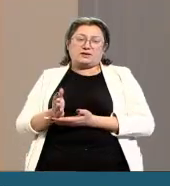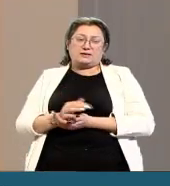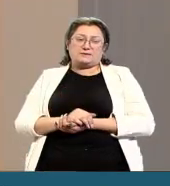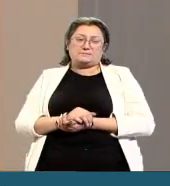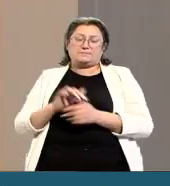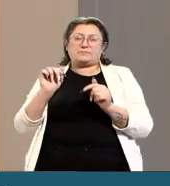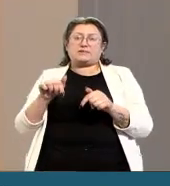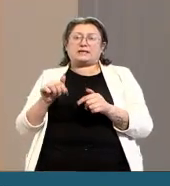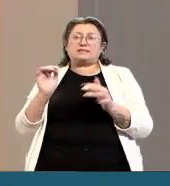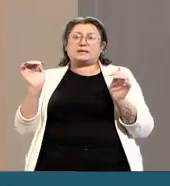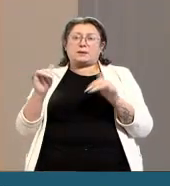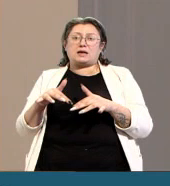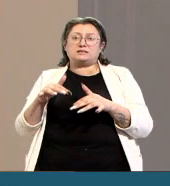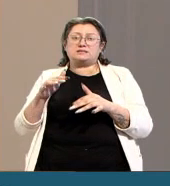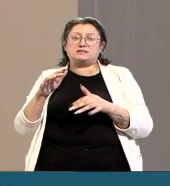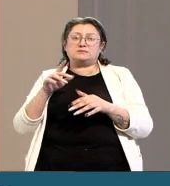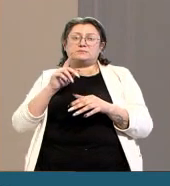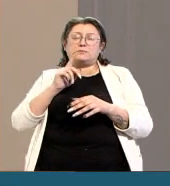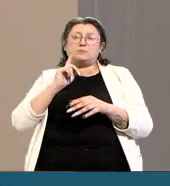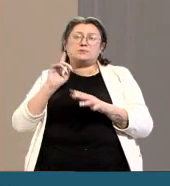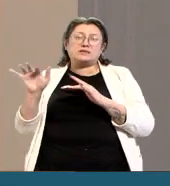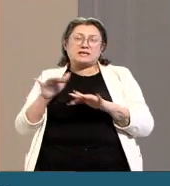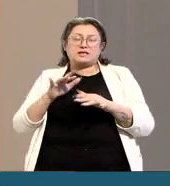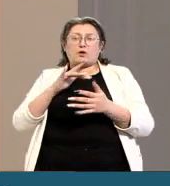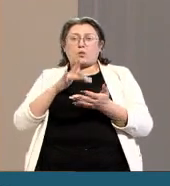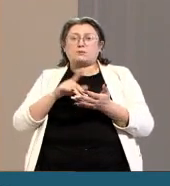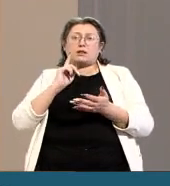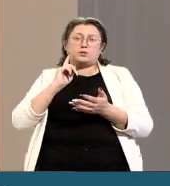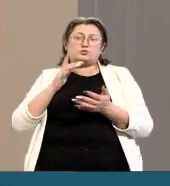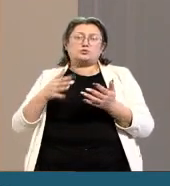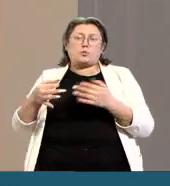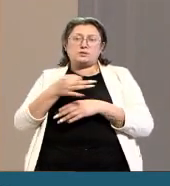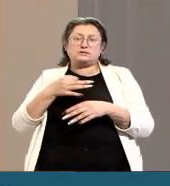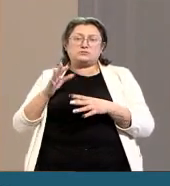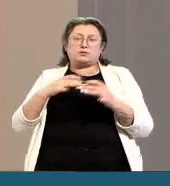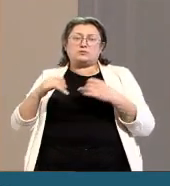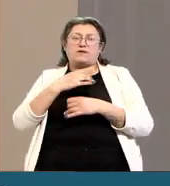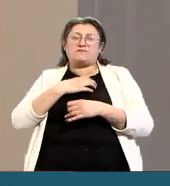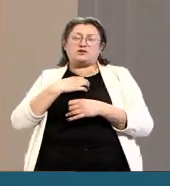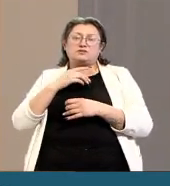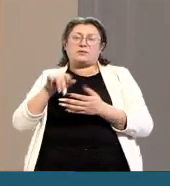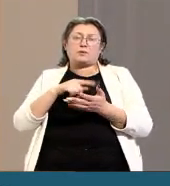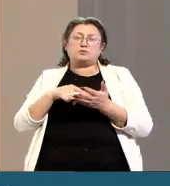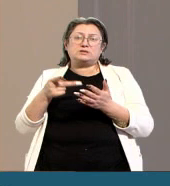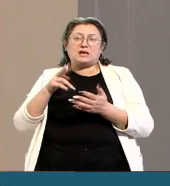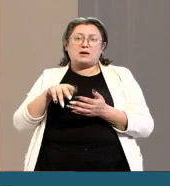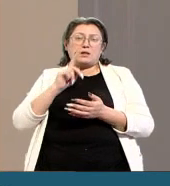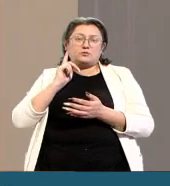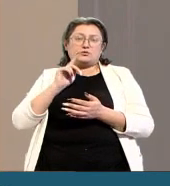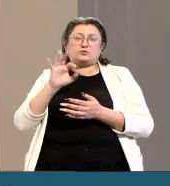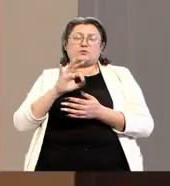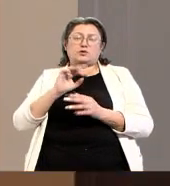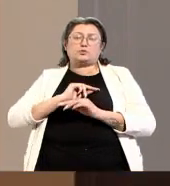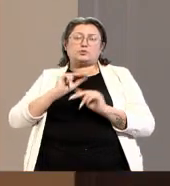Здесь как раз-таки собрались видные деятели из молодежи, именно с области, из города. И мы будем обсуждать актуальные вопросы для молодежи, то есть касательно их